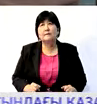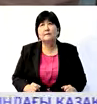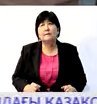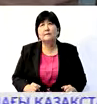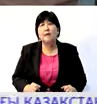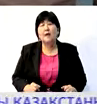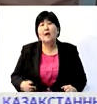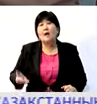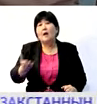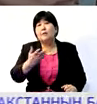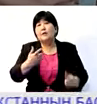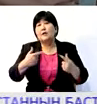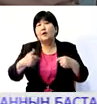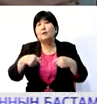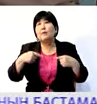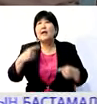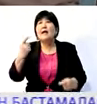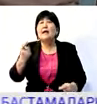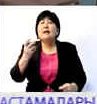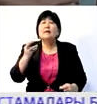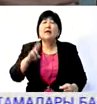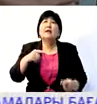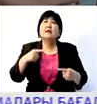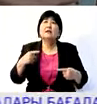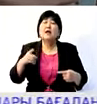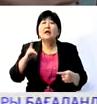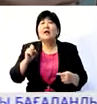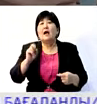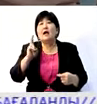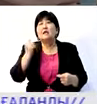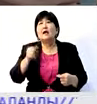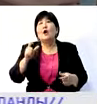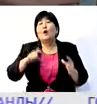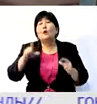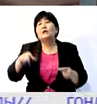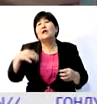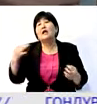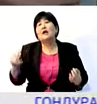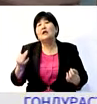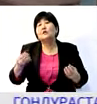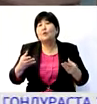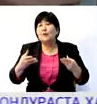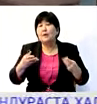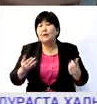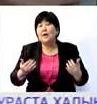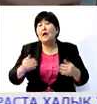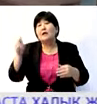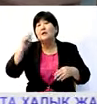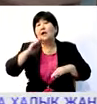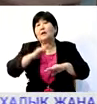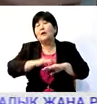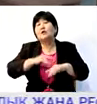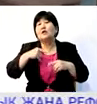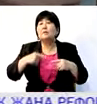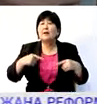жібереміз. Біздің үйірмеде әртүрлі жаңағы химиялық реакциялар жасалып, студенттерді қызықтыру болып табылатын мақсаты. Сабақтың үстінде болсын,